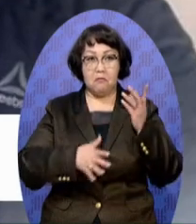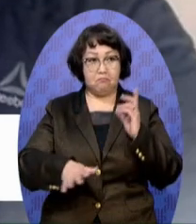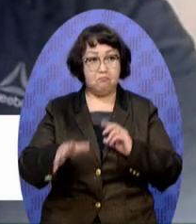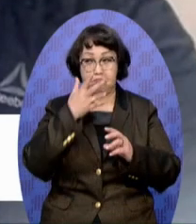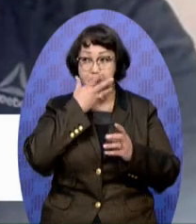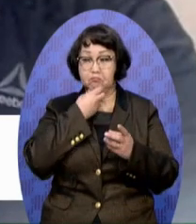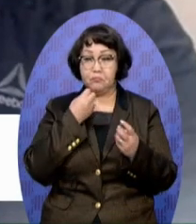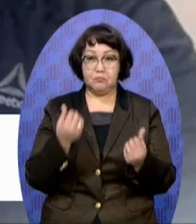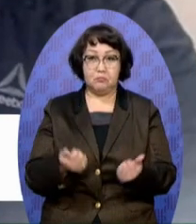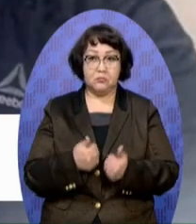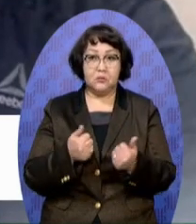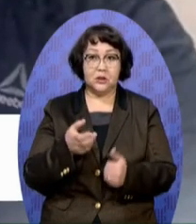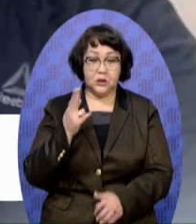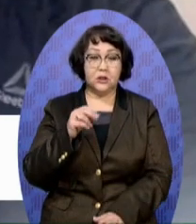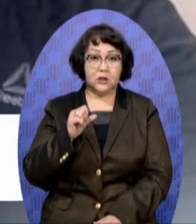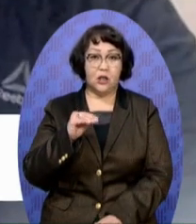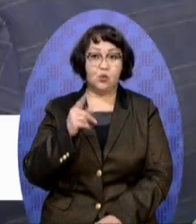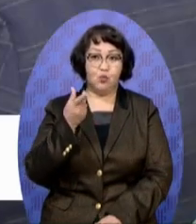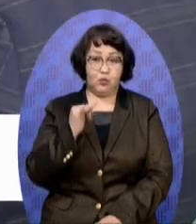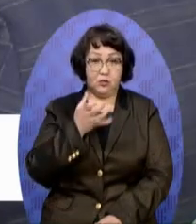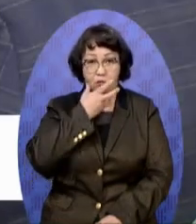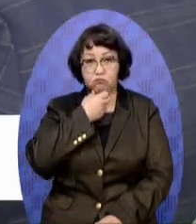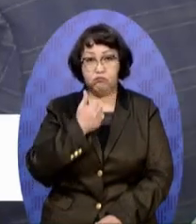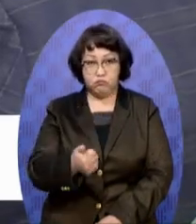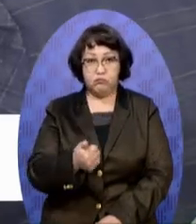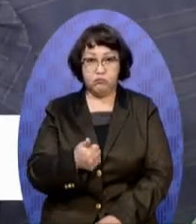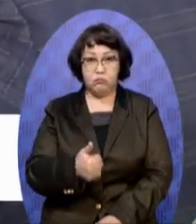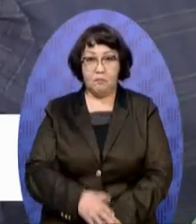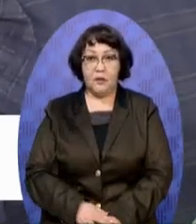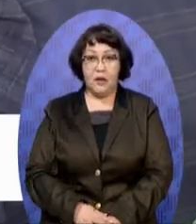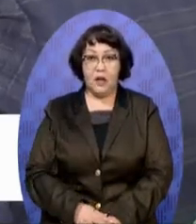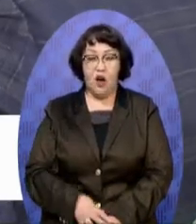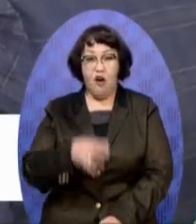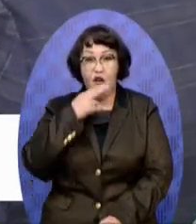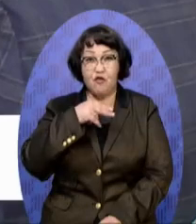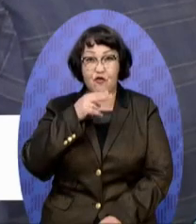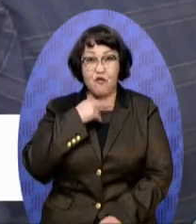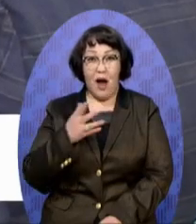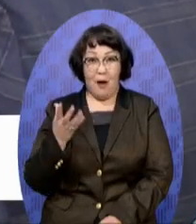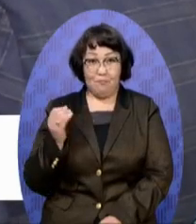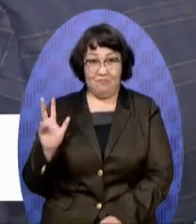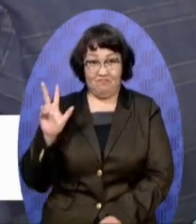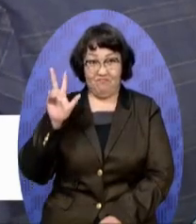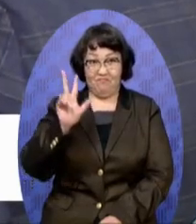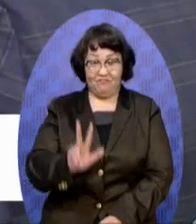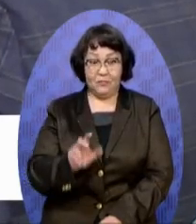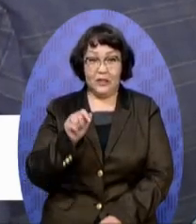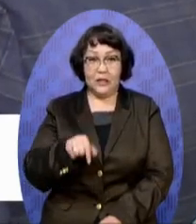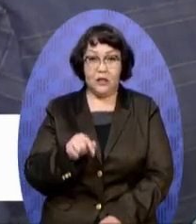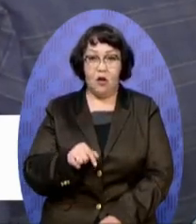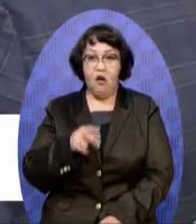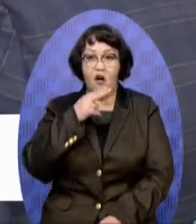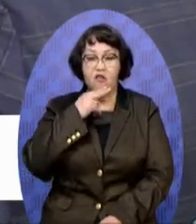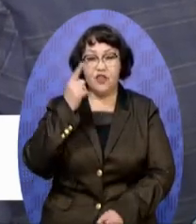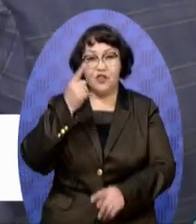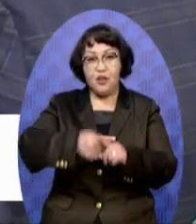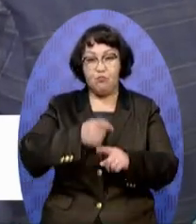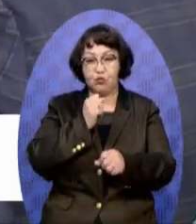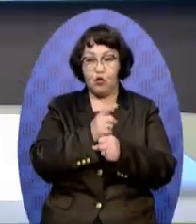маш дайчуу их сайхан баг. Тий тэгээ бид хоёр ч охинтой явж байгаа. Тэгээд охин маань болохоор нэмэлтээр хоол өгдөг.